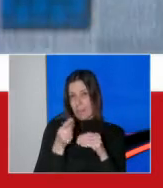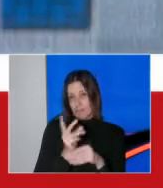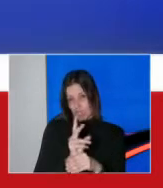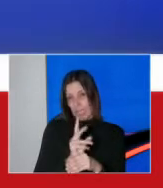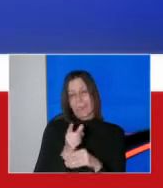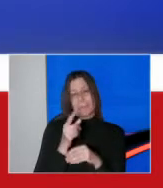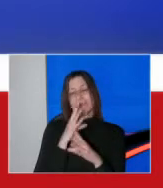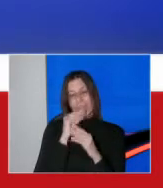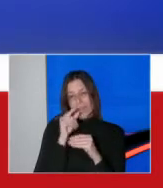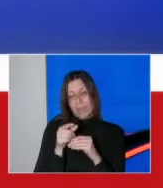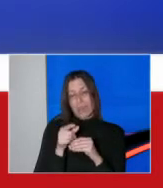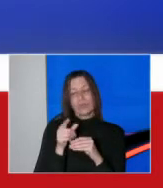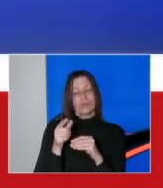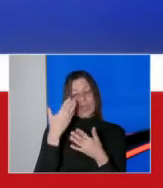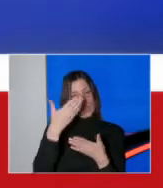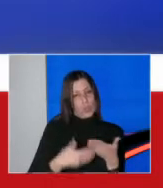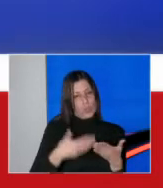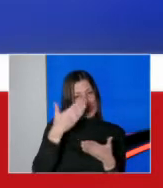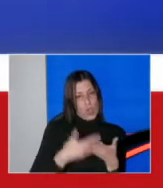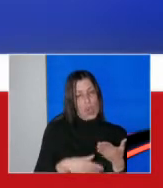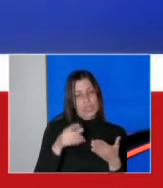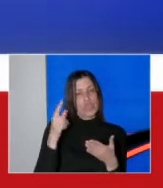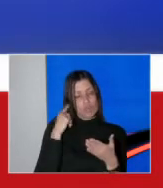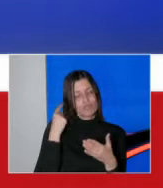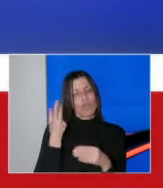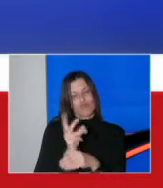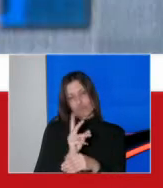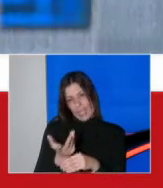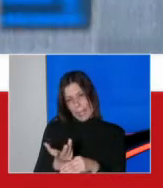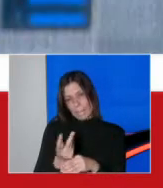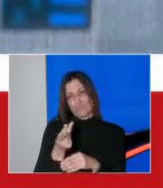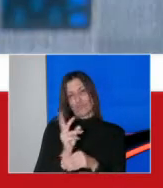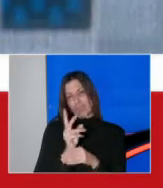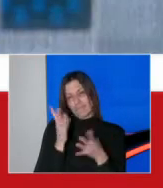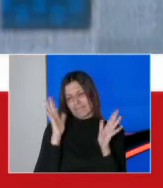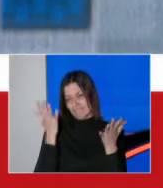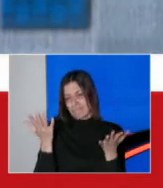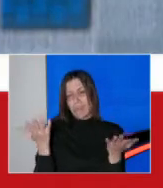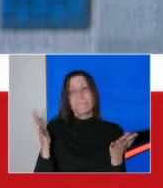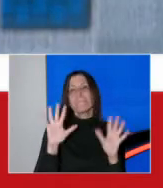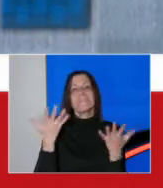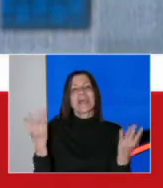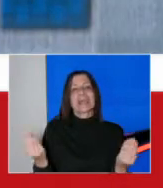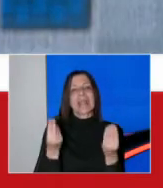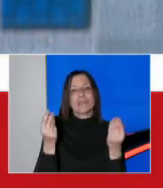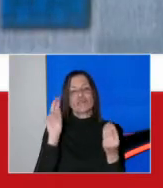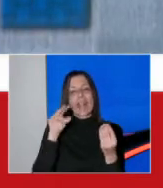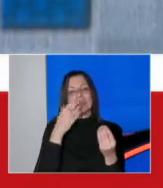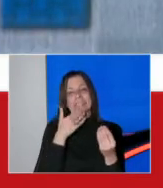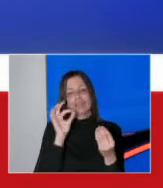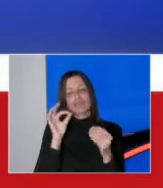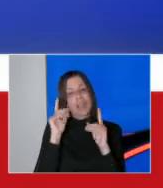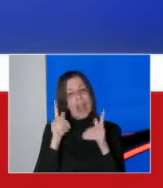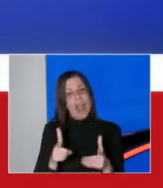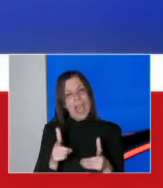כן, מהדוח. כן. הציטוטים מהדוח, אתה יודע, זה נשמע כן. שקרים בוטים. מה הכלים של ישראל כדי להילחם